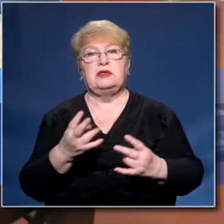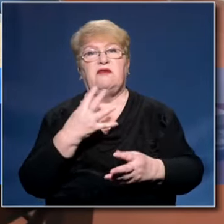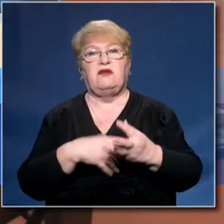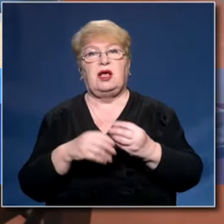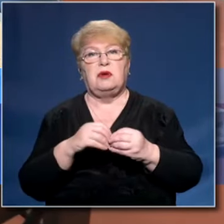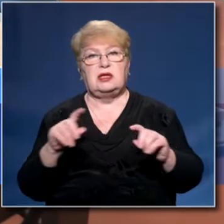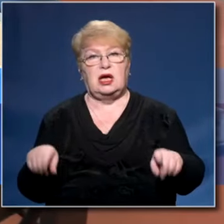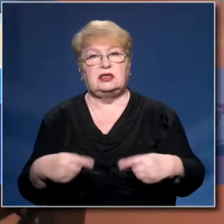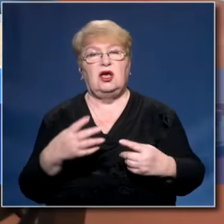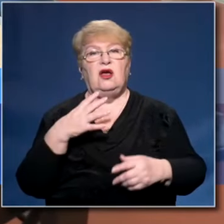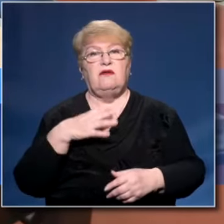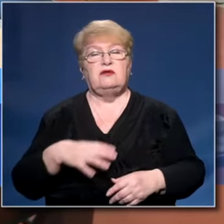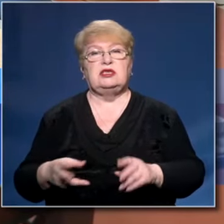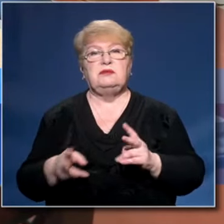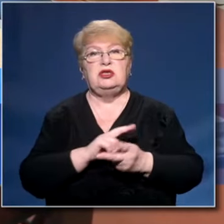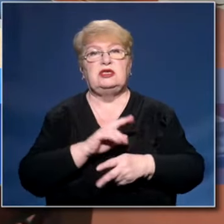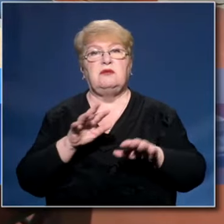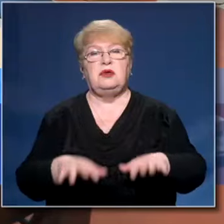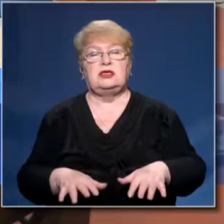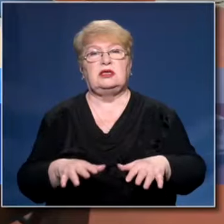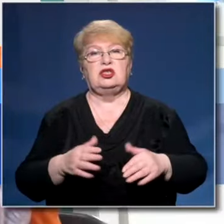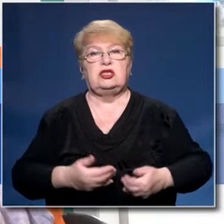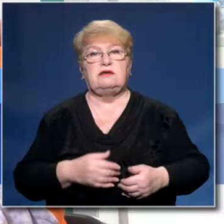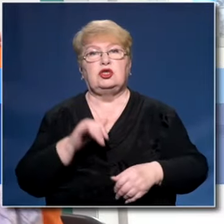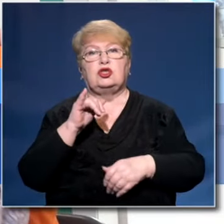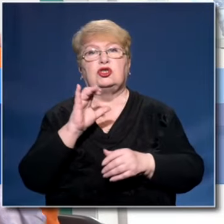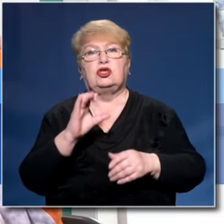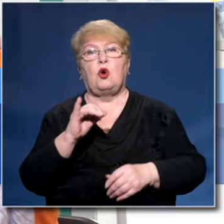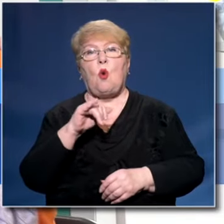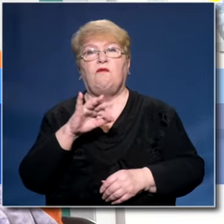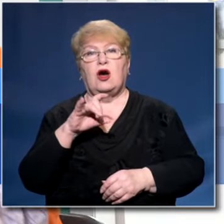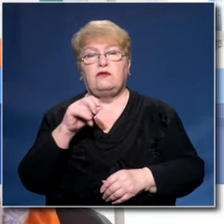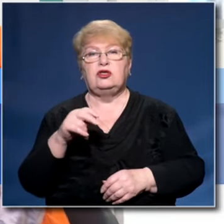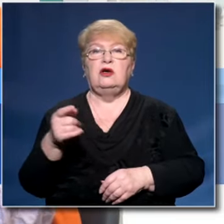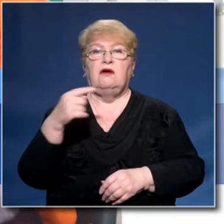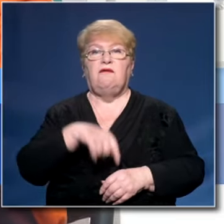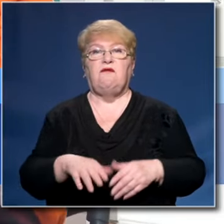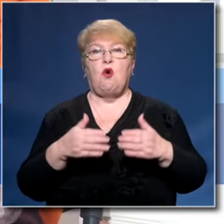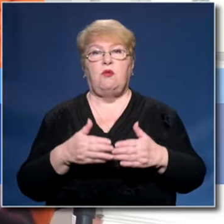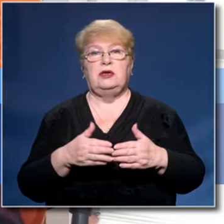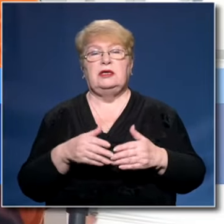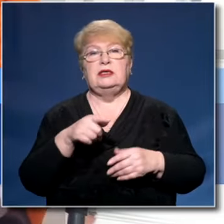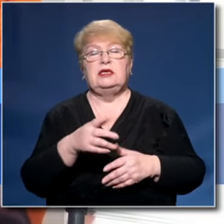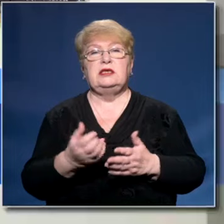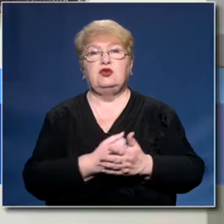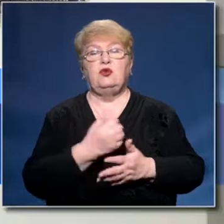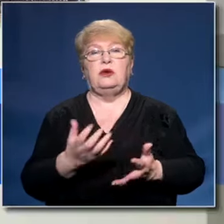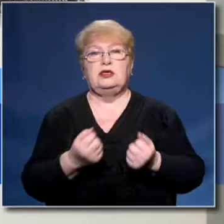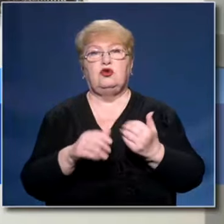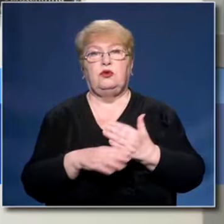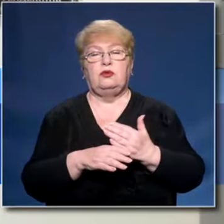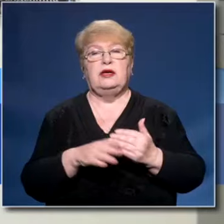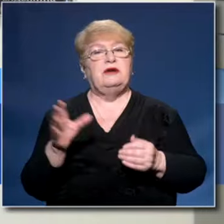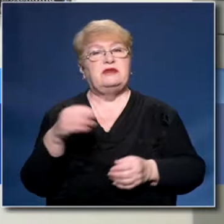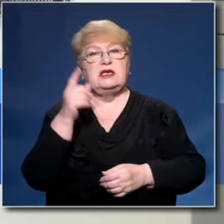потребность в реабилитации вынудили его сменить место жительства с уваровичи на Гомель здесь он нашёл всю необходимую поддержку и помощь всех